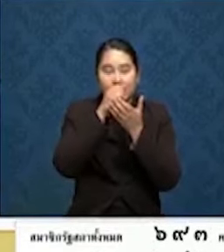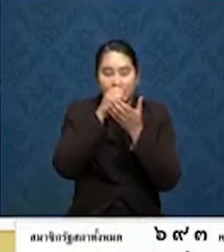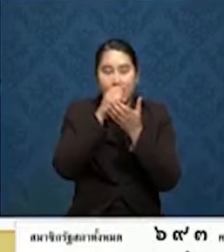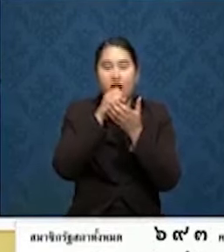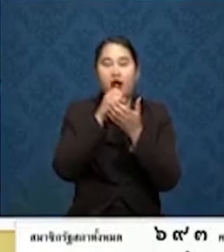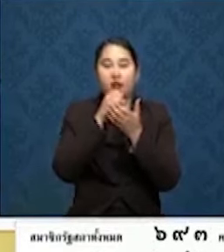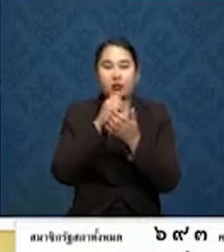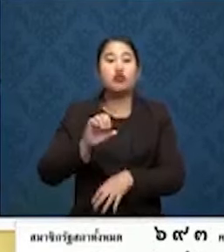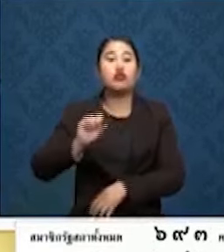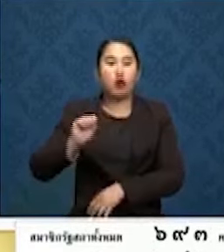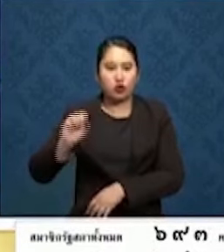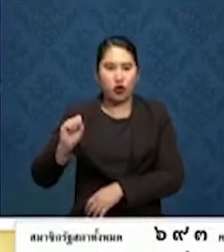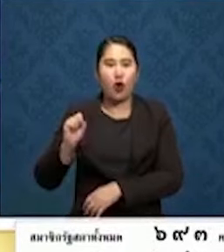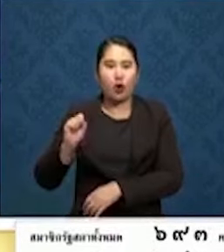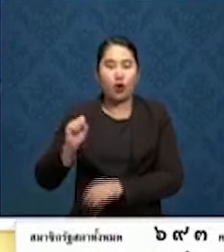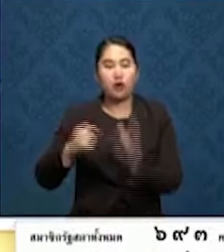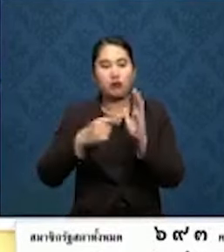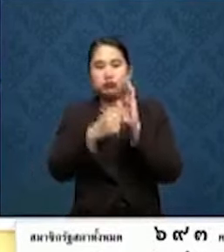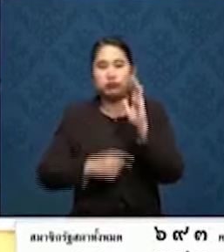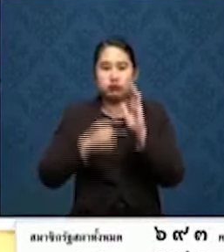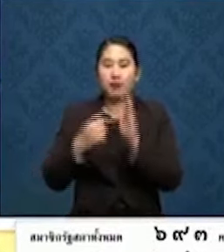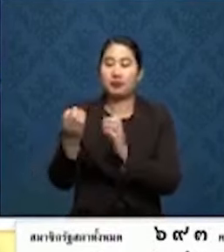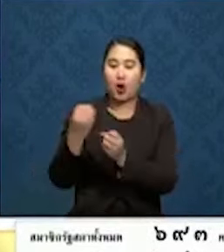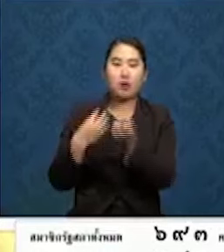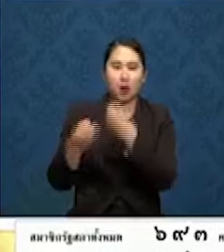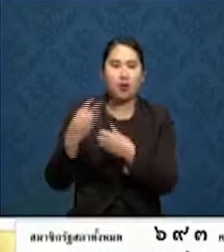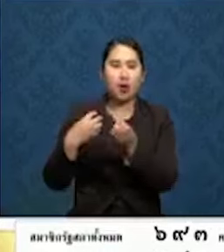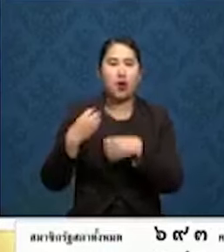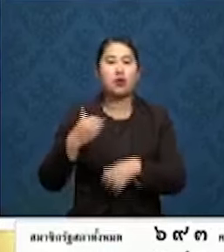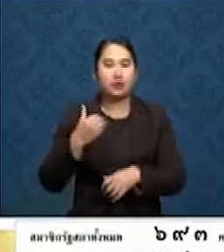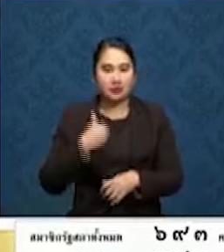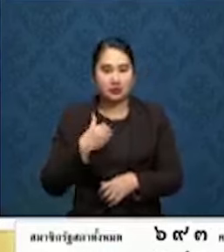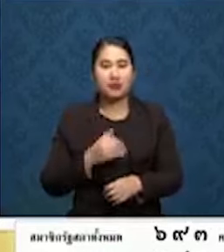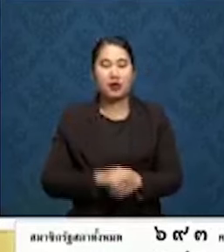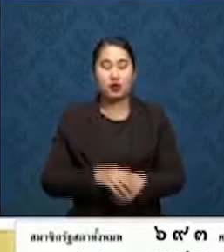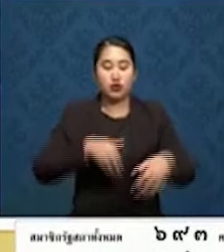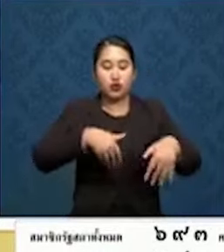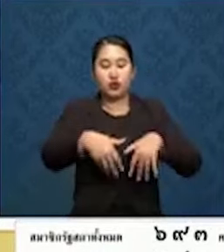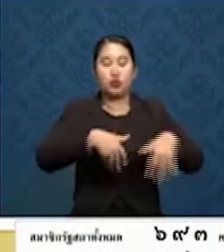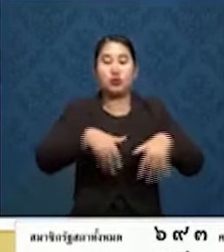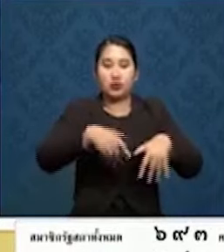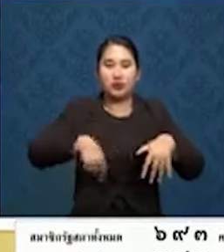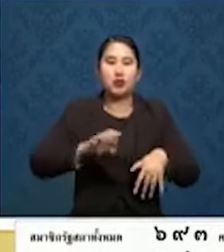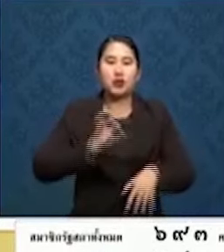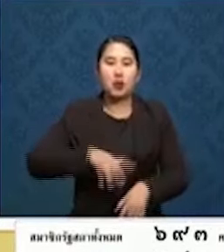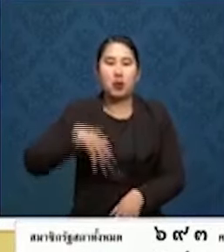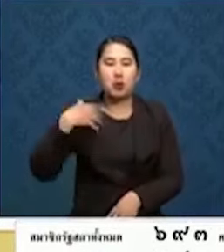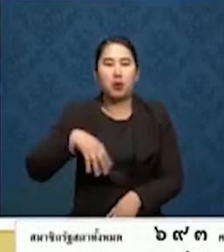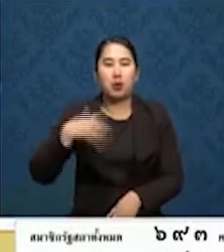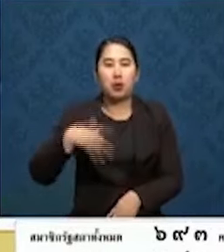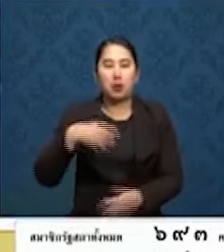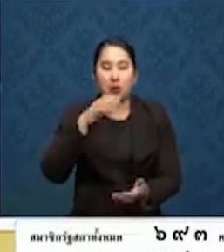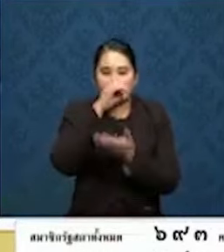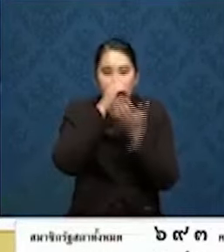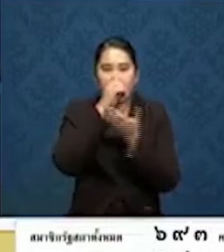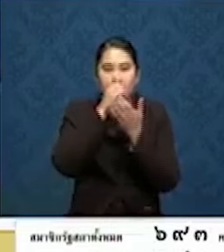ไม่แบทเทิลให้คุณเดียขึ้นไปแบทเทิลแทนผมก็นั่งฟังดูว่าเอ๊ะแล้วเนื้อหาของคุณเดียจะไปแบทเทิลเนี่ยผมดูทั้งหมด